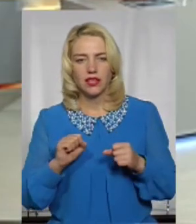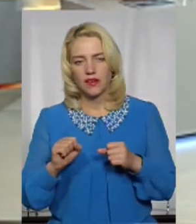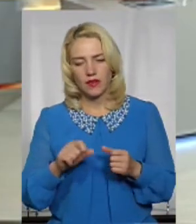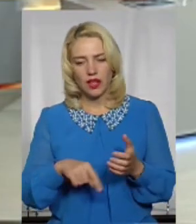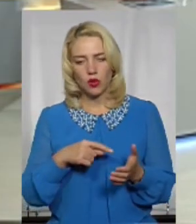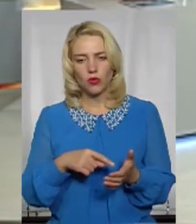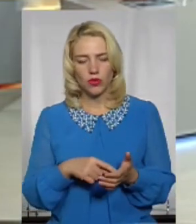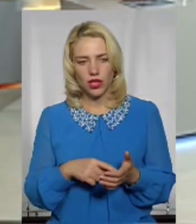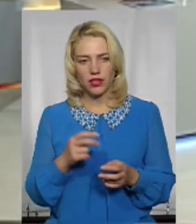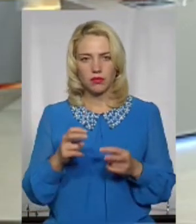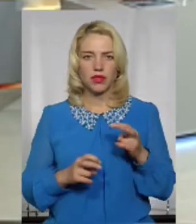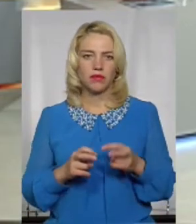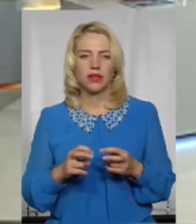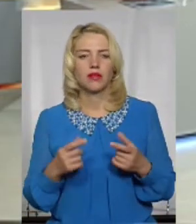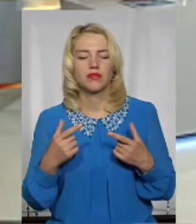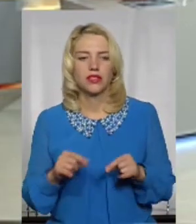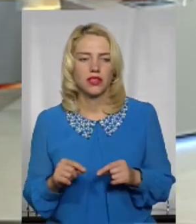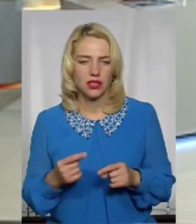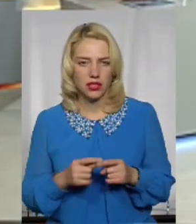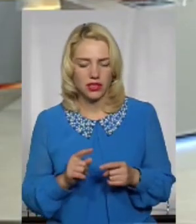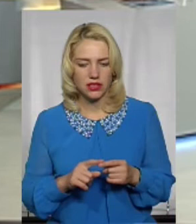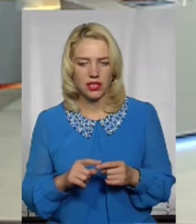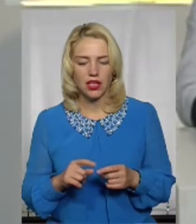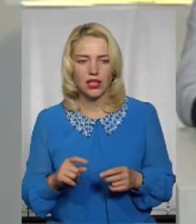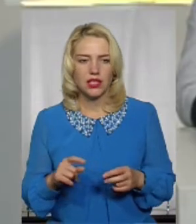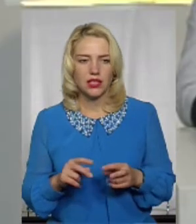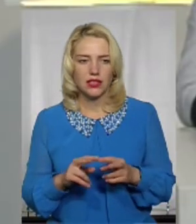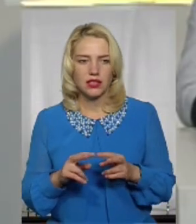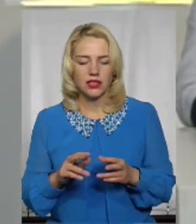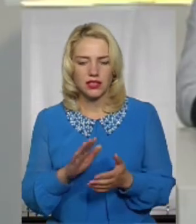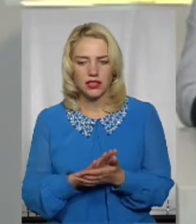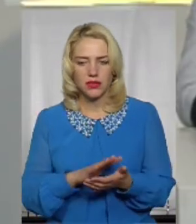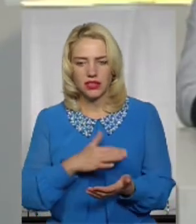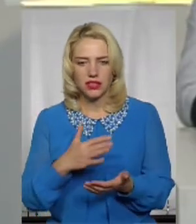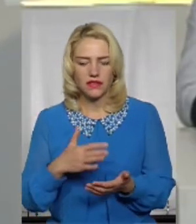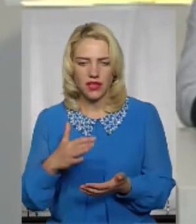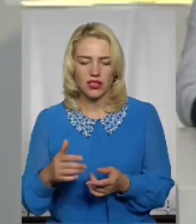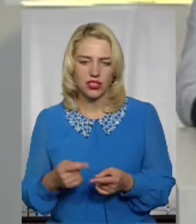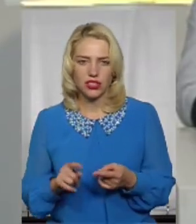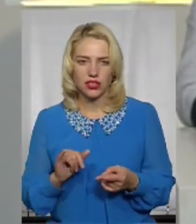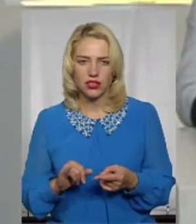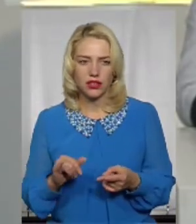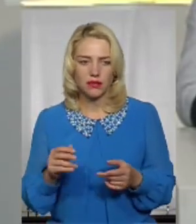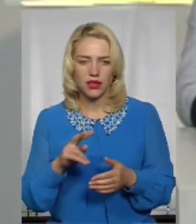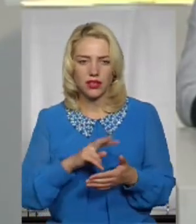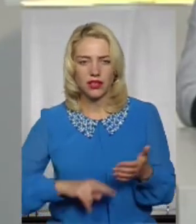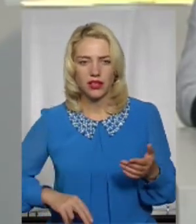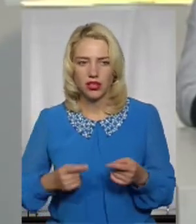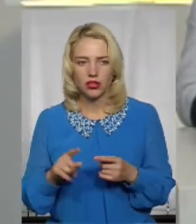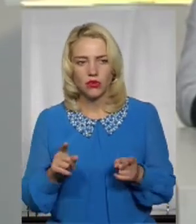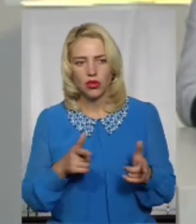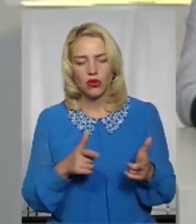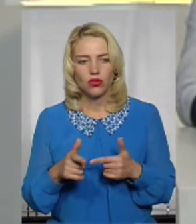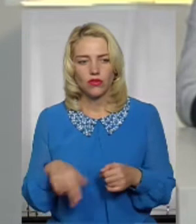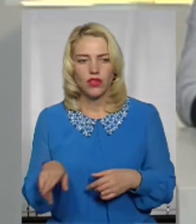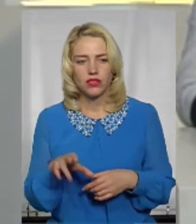комунальних підприємств, де експлуатуються ті самі полігони або сміттєзвалища, і очисні споруди паралельно, тому що готувалася